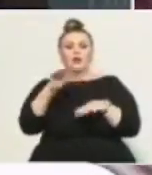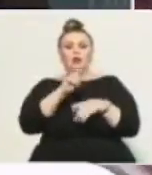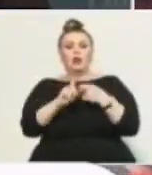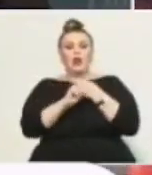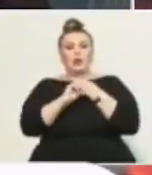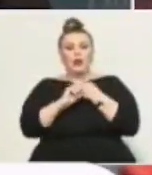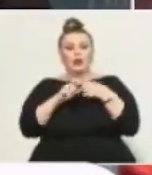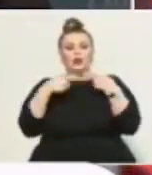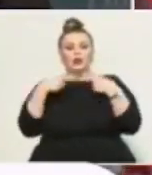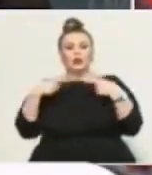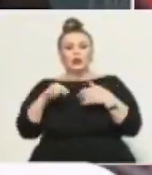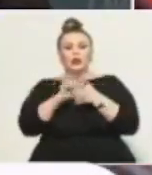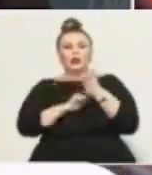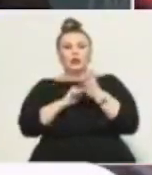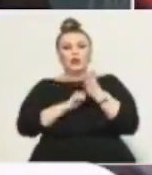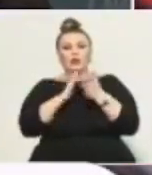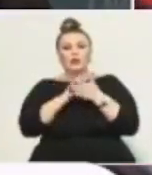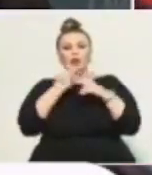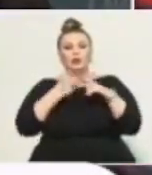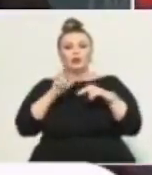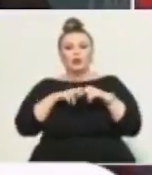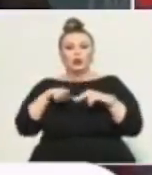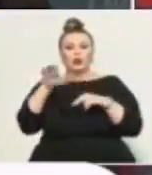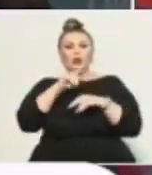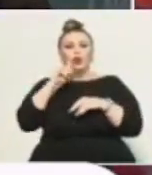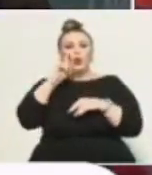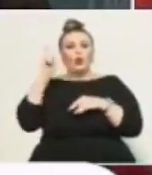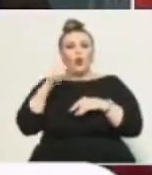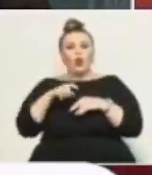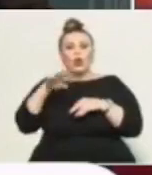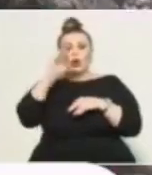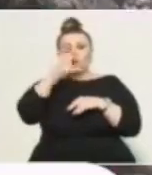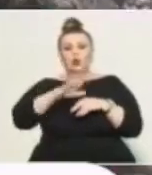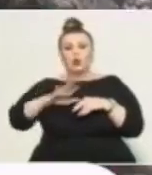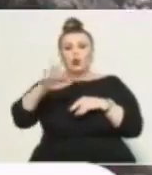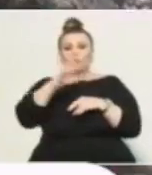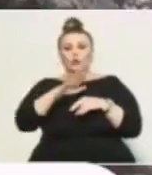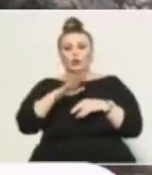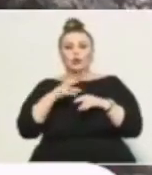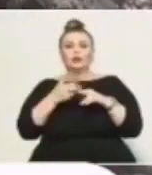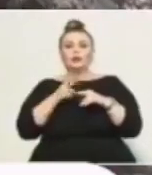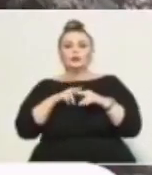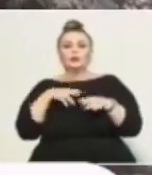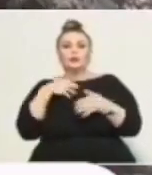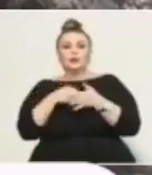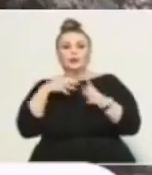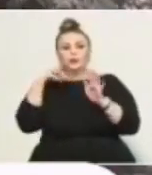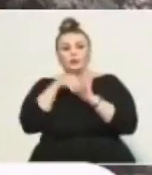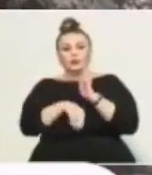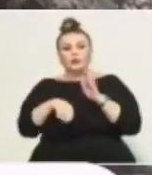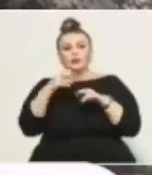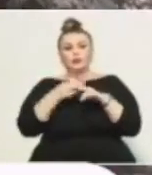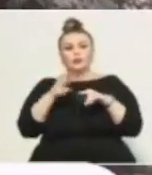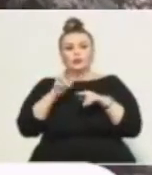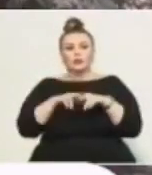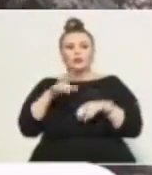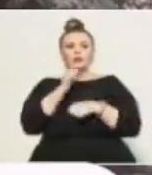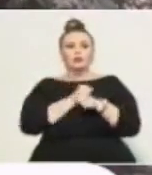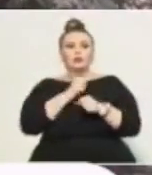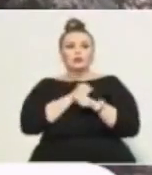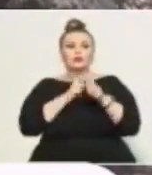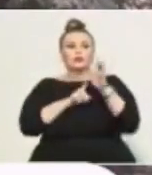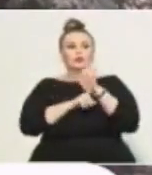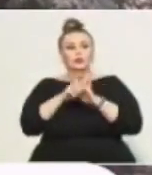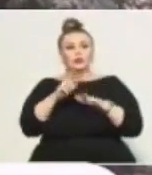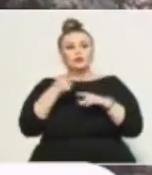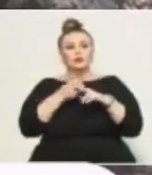və digər səbəblər də var və ona görə də Ukrayna hökuməti öz daxilində bu cür islahatlara başlayıb və